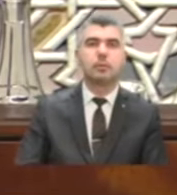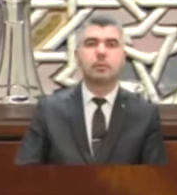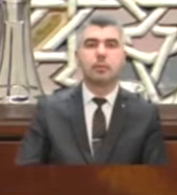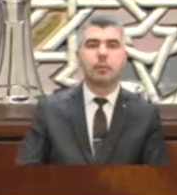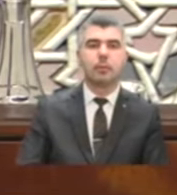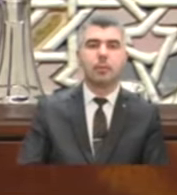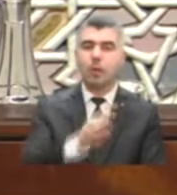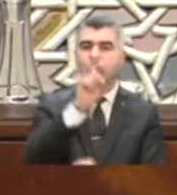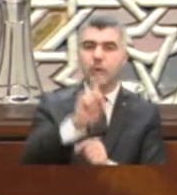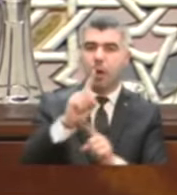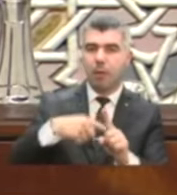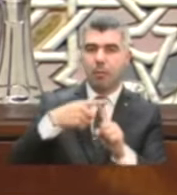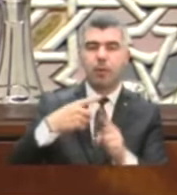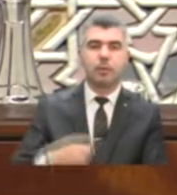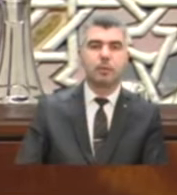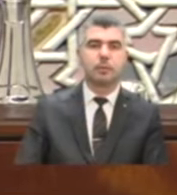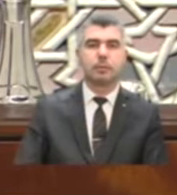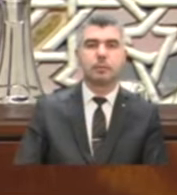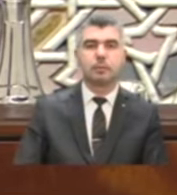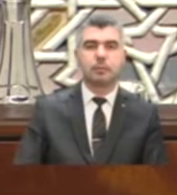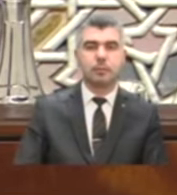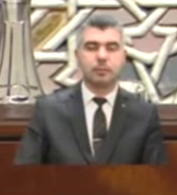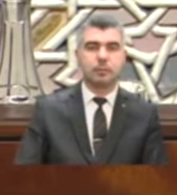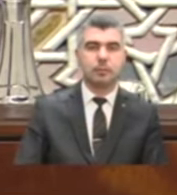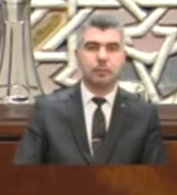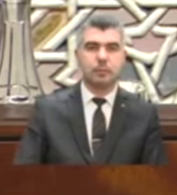تعقيب سي عبد الله البوكيلي، تفضل.